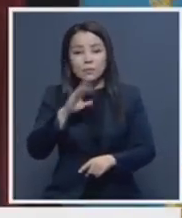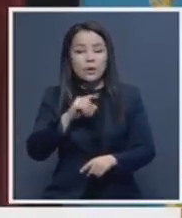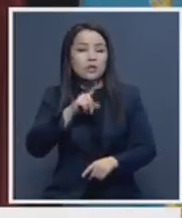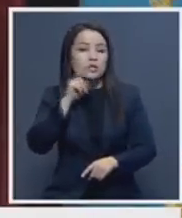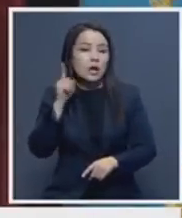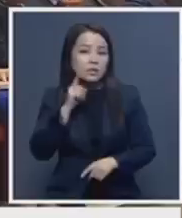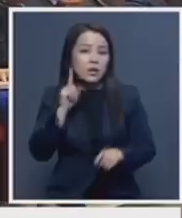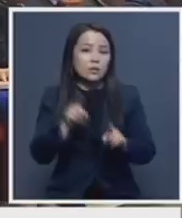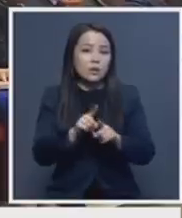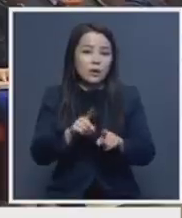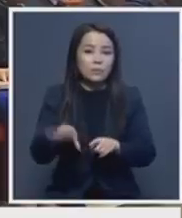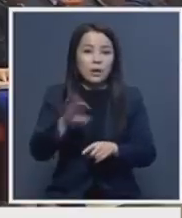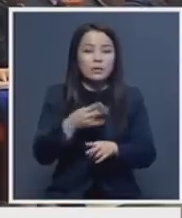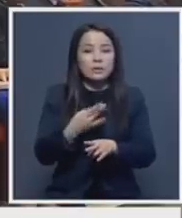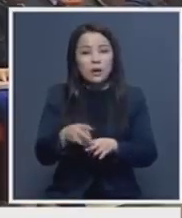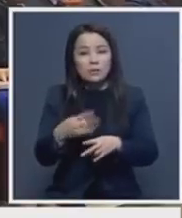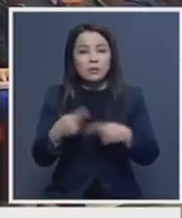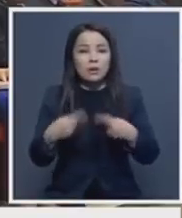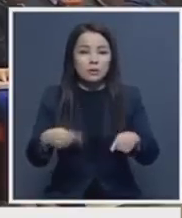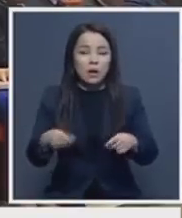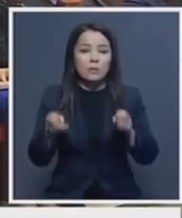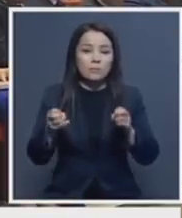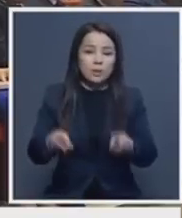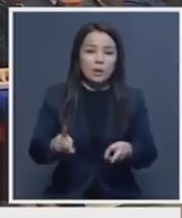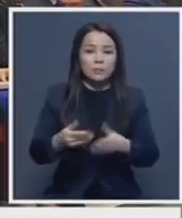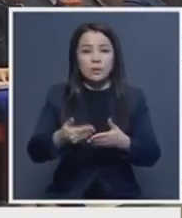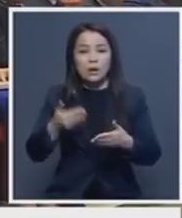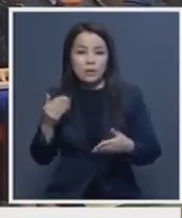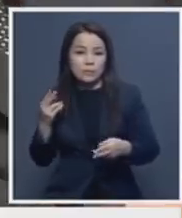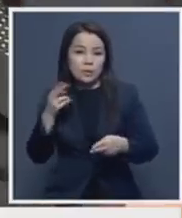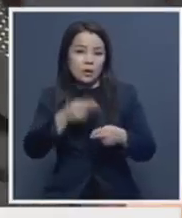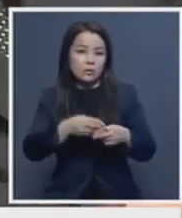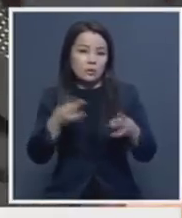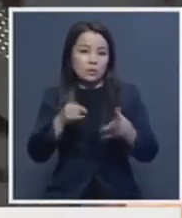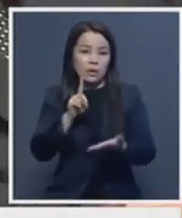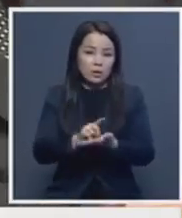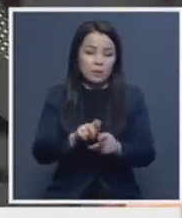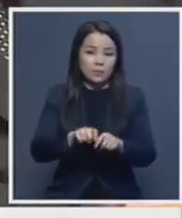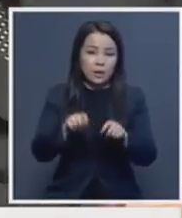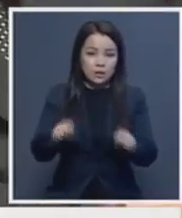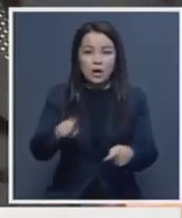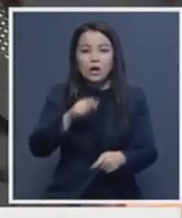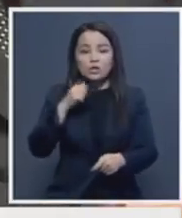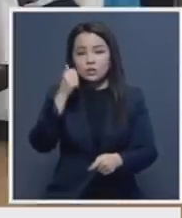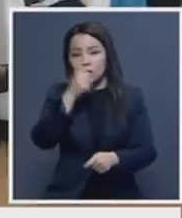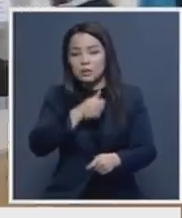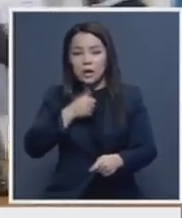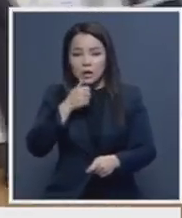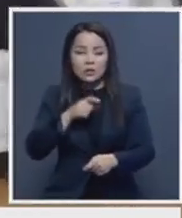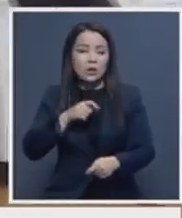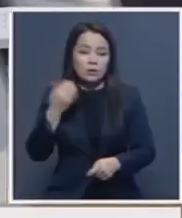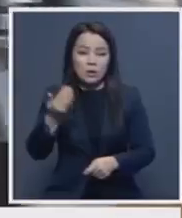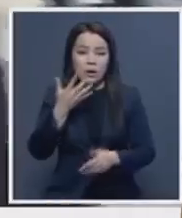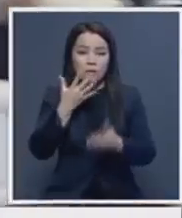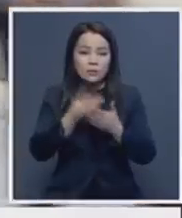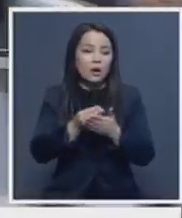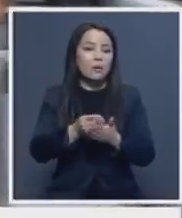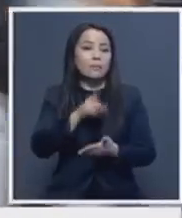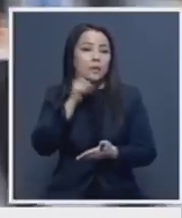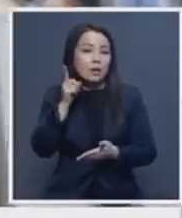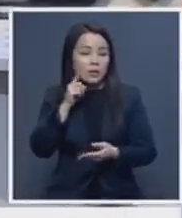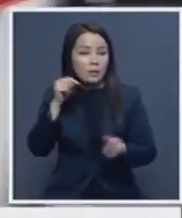жасайтын қатерлер мен қауіптерді болдырмау үшін үлкен күш салып келеді. Биыл жастар жылы деп жарияланып, арнайы жол картасы